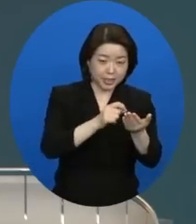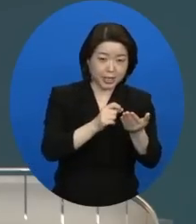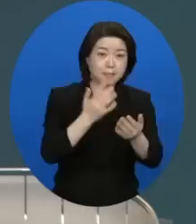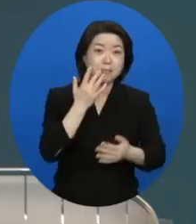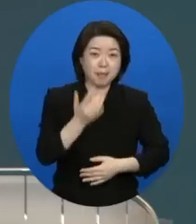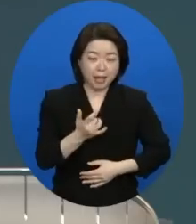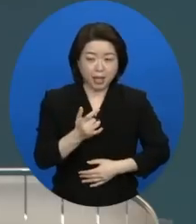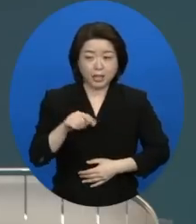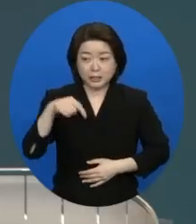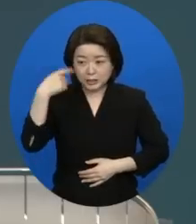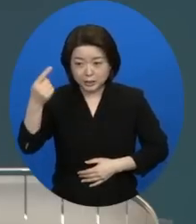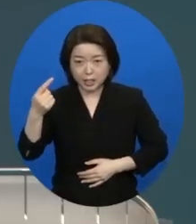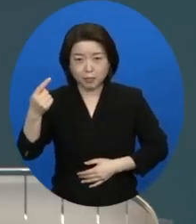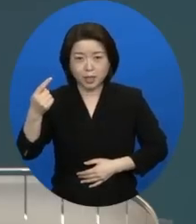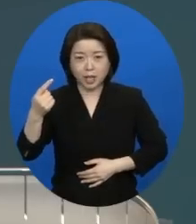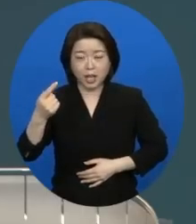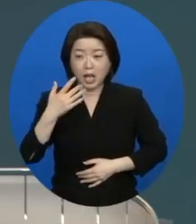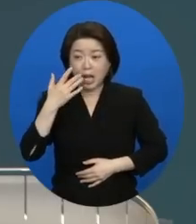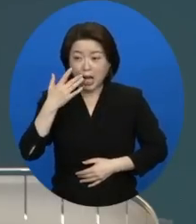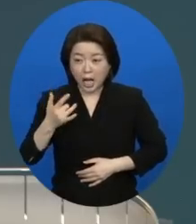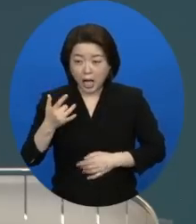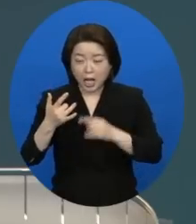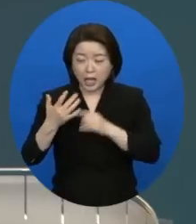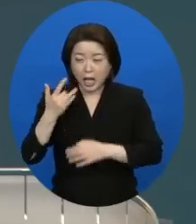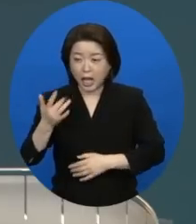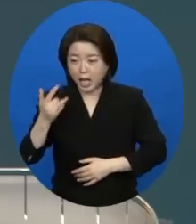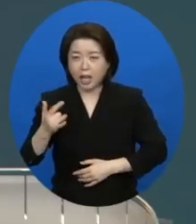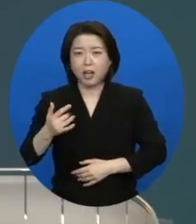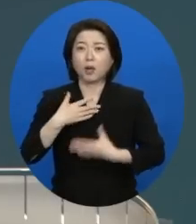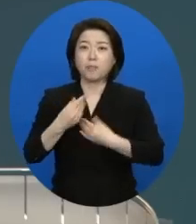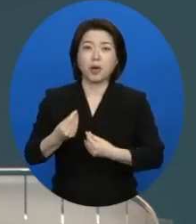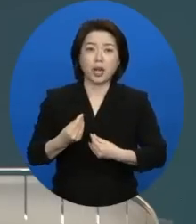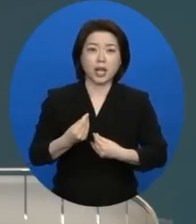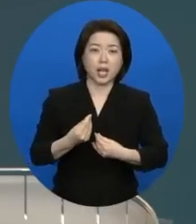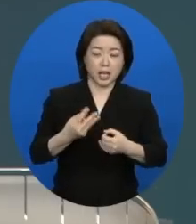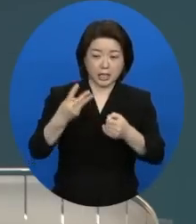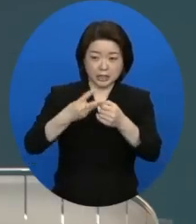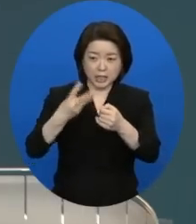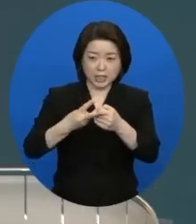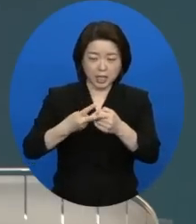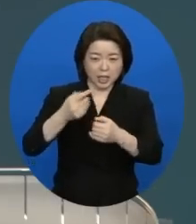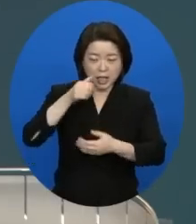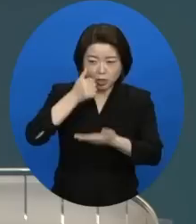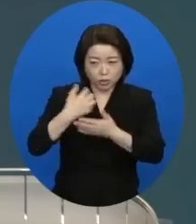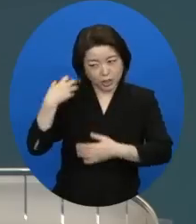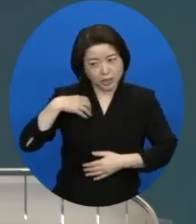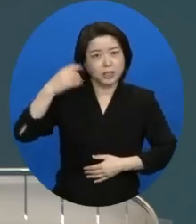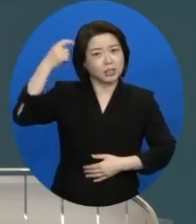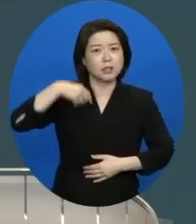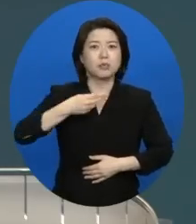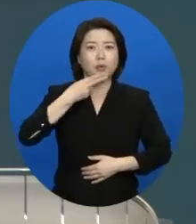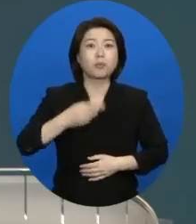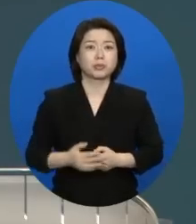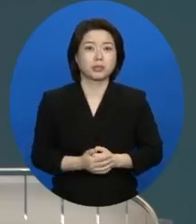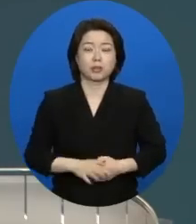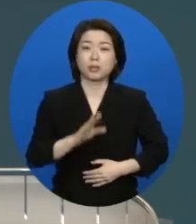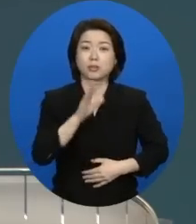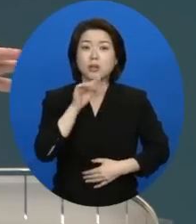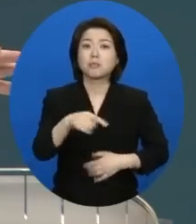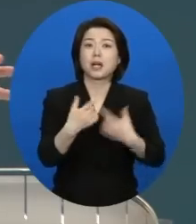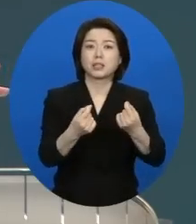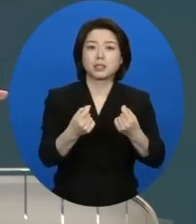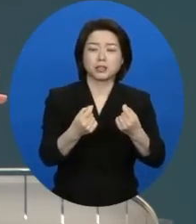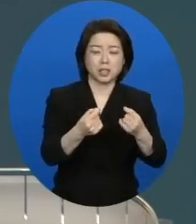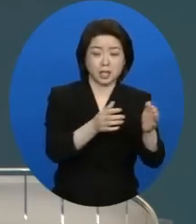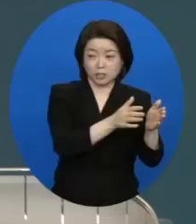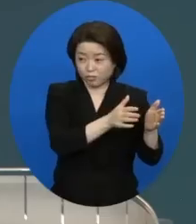쓰면 둘째 날은 안 쓰는 게 너무 편해요. 셋째 날은 가책도 안 생겨요. 정말 그렇게